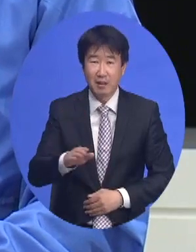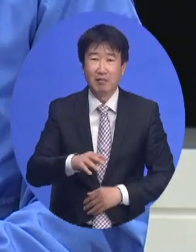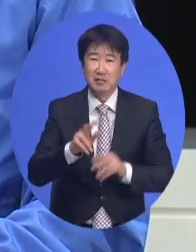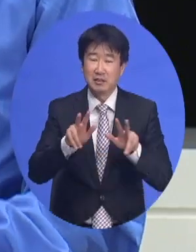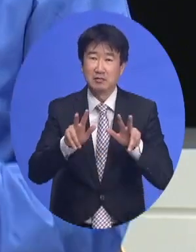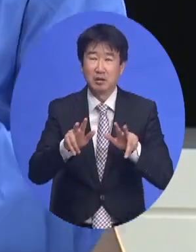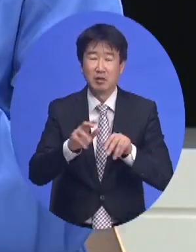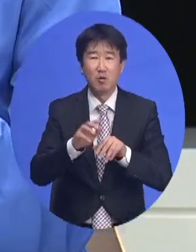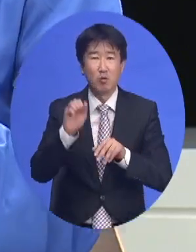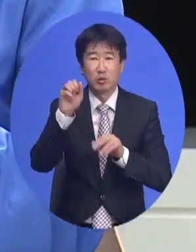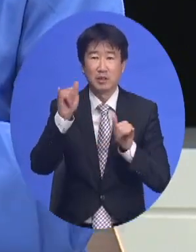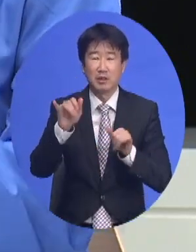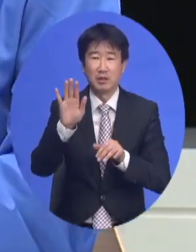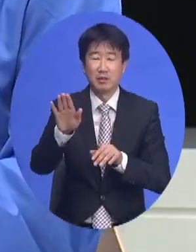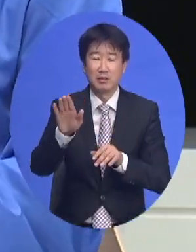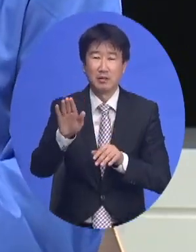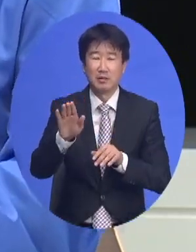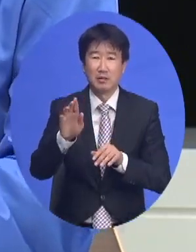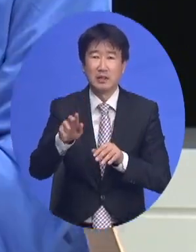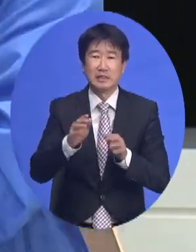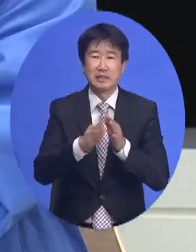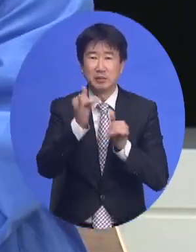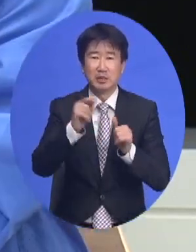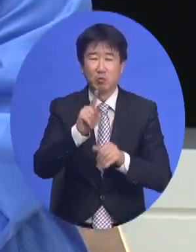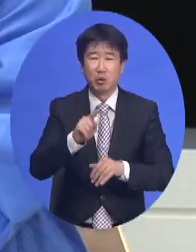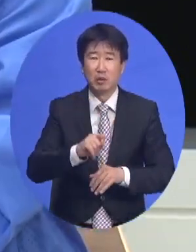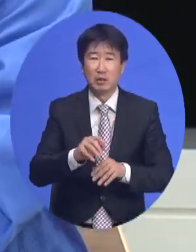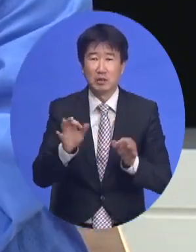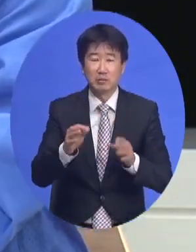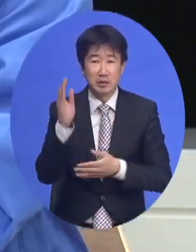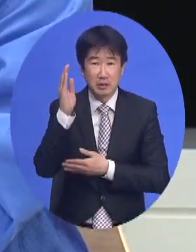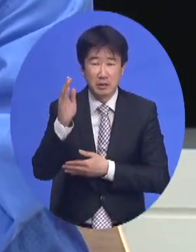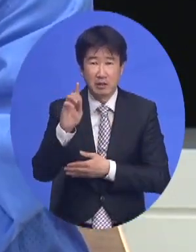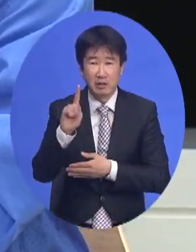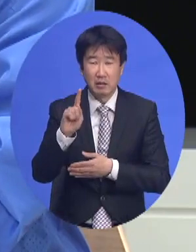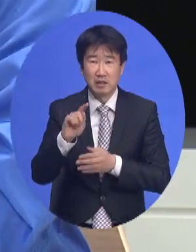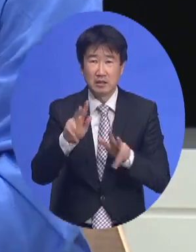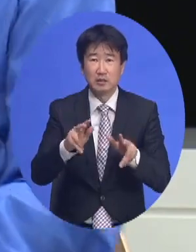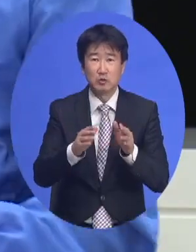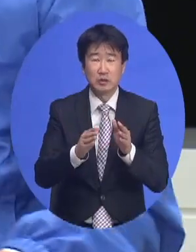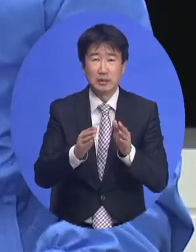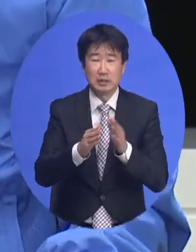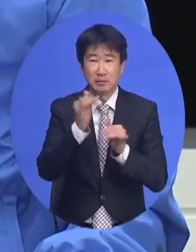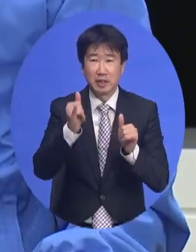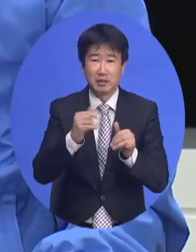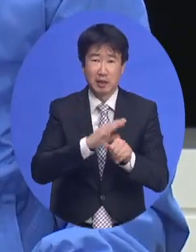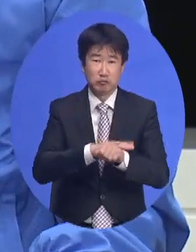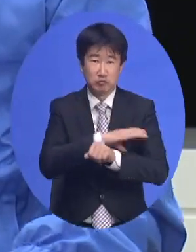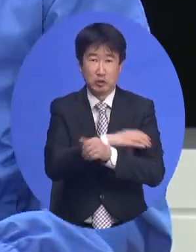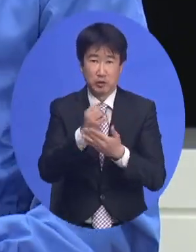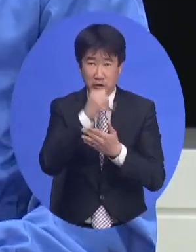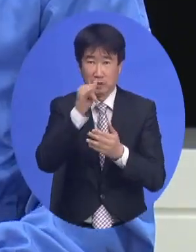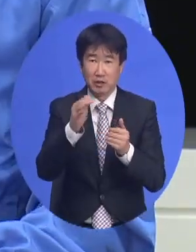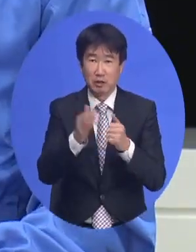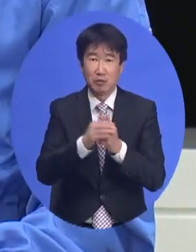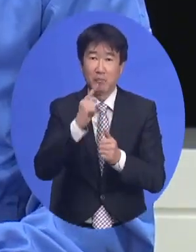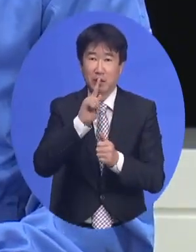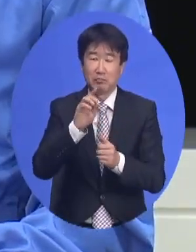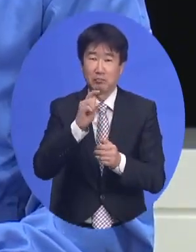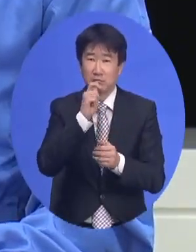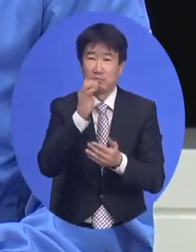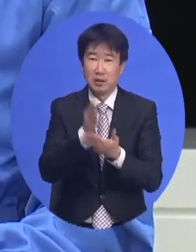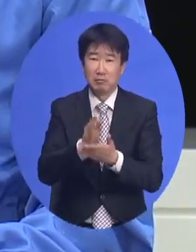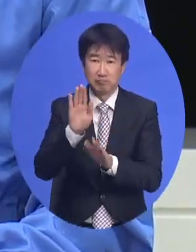제가 후보자님 그분들하고 지금 주민들은 잠깐만 좀 이야기할 지금 주민들은 제주도권 발언에서